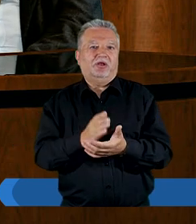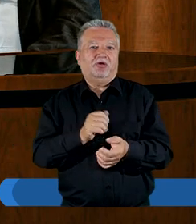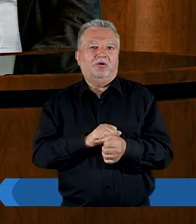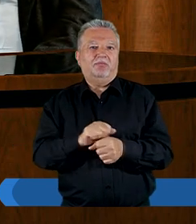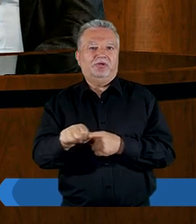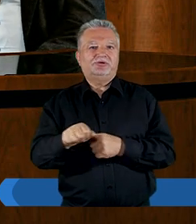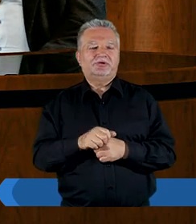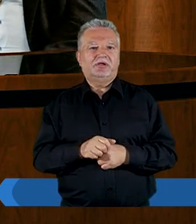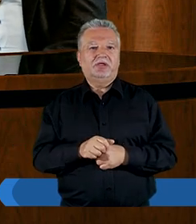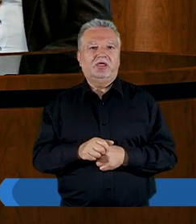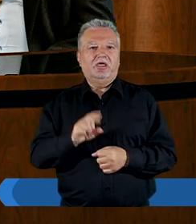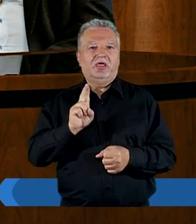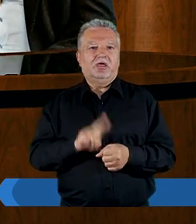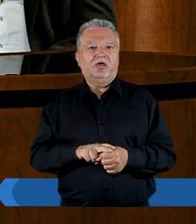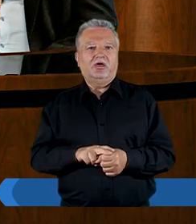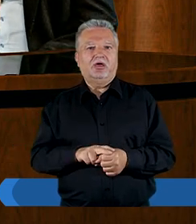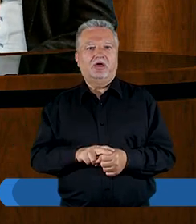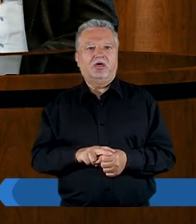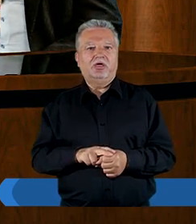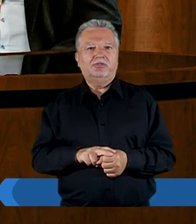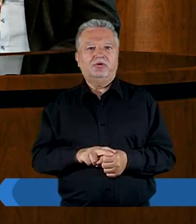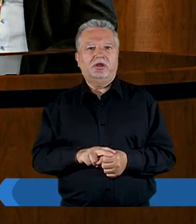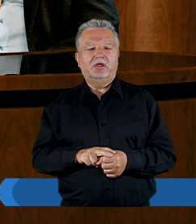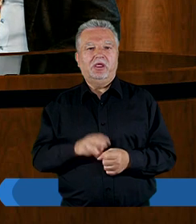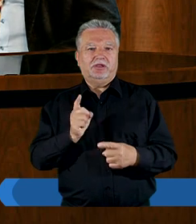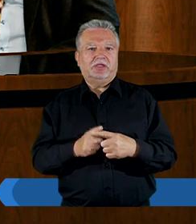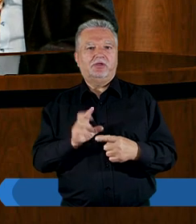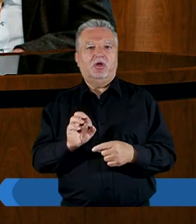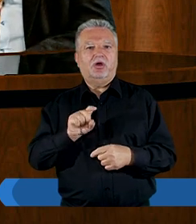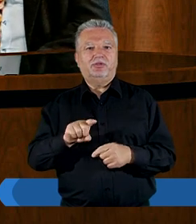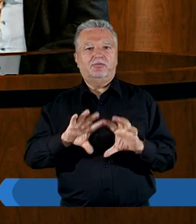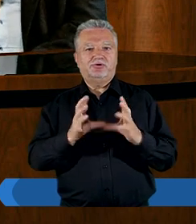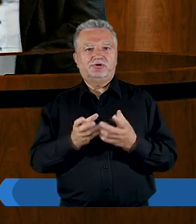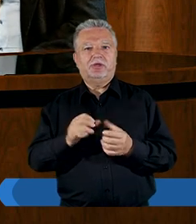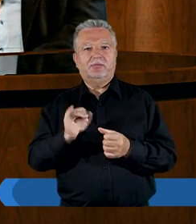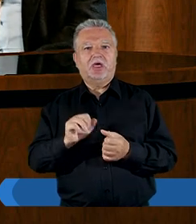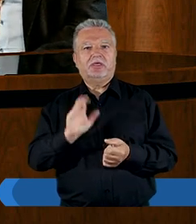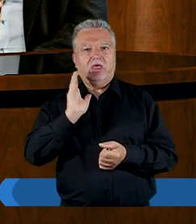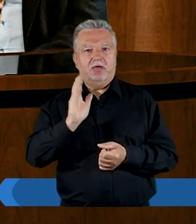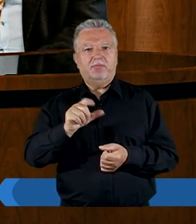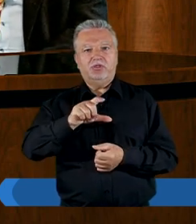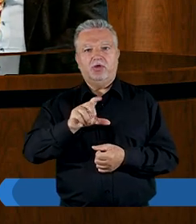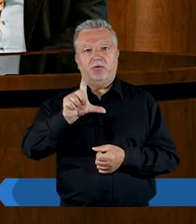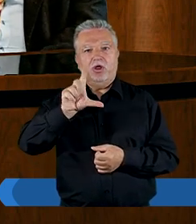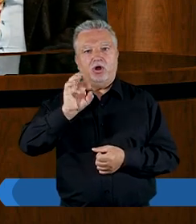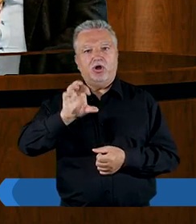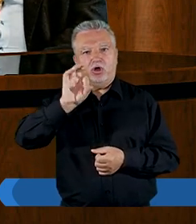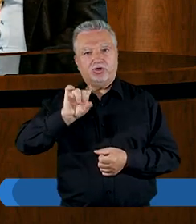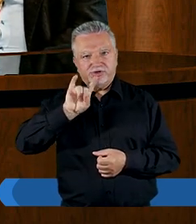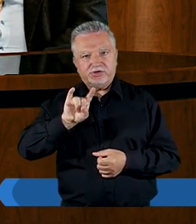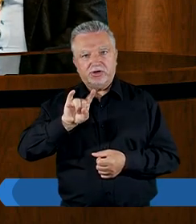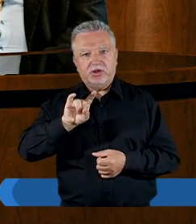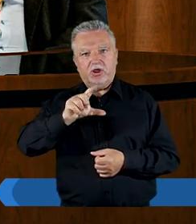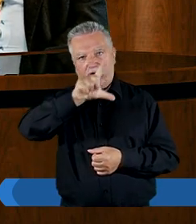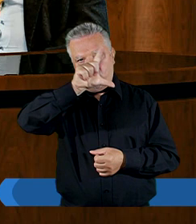wydarzenie, które zadecydowało o tym wszystkim, jakie są losy ludzkości, jakie są losy świata, to,